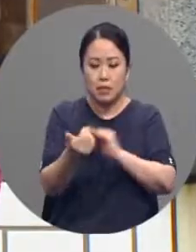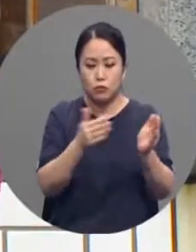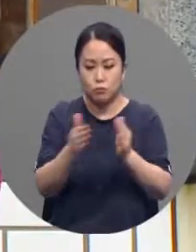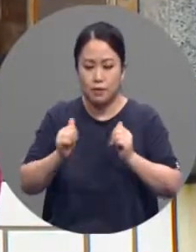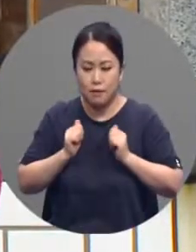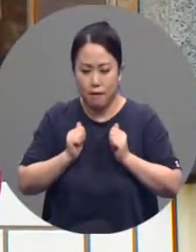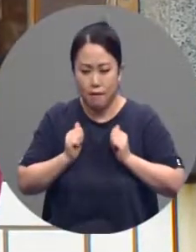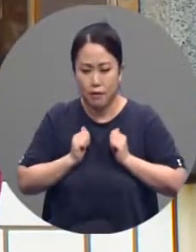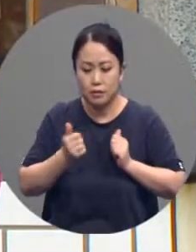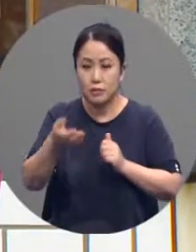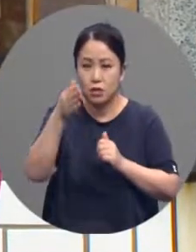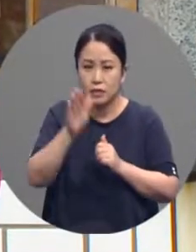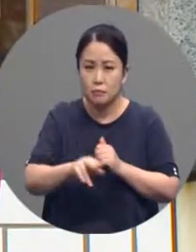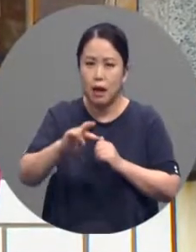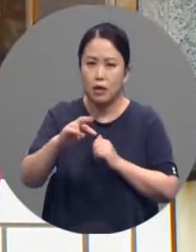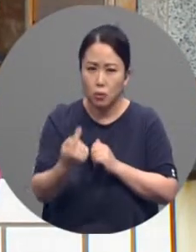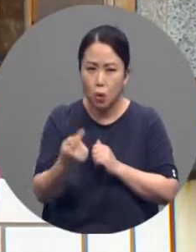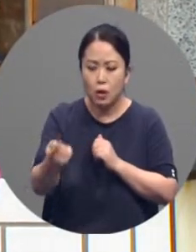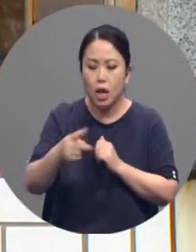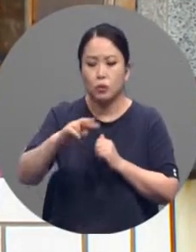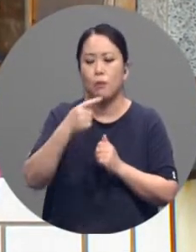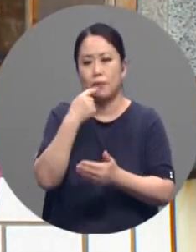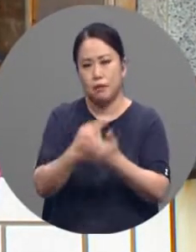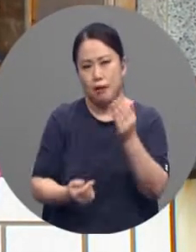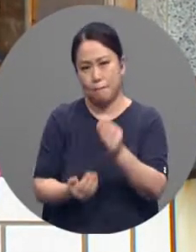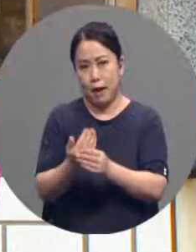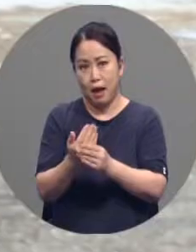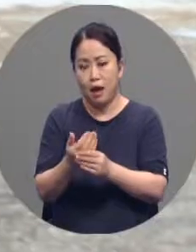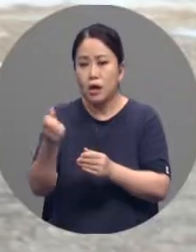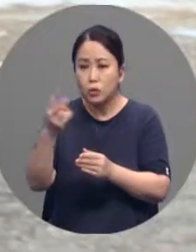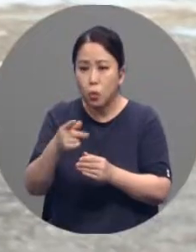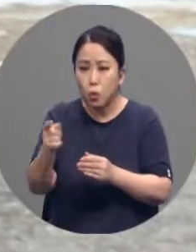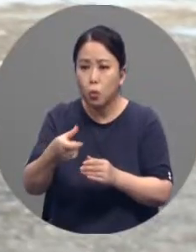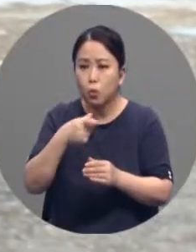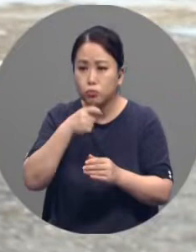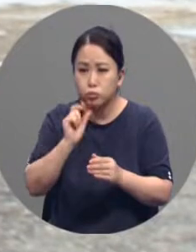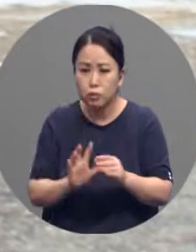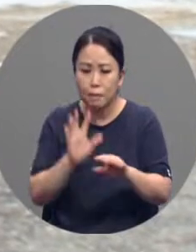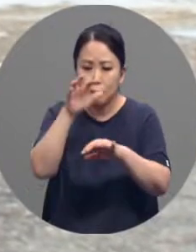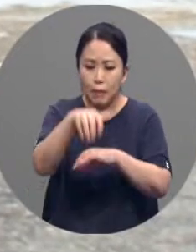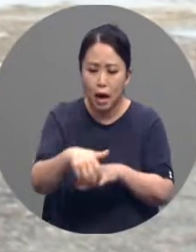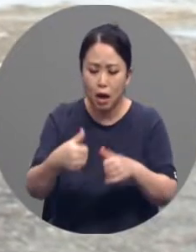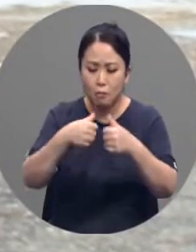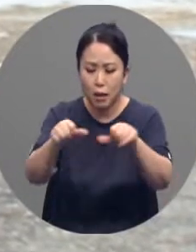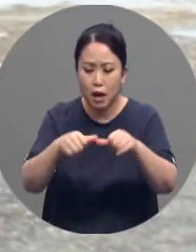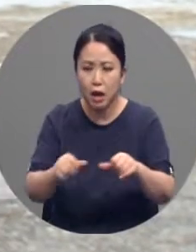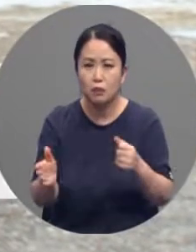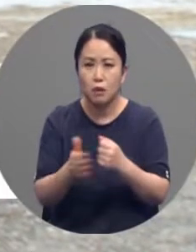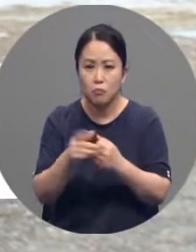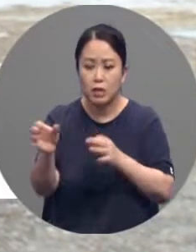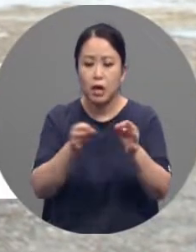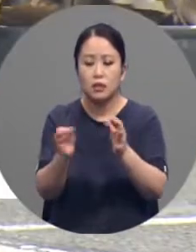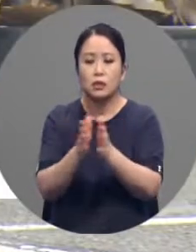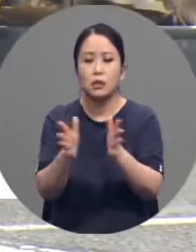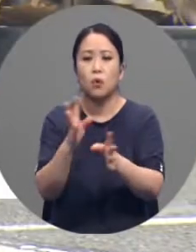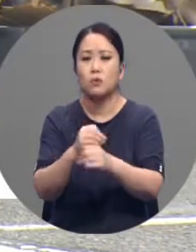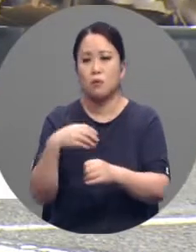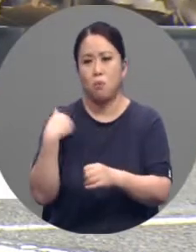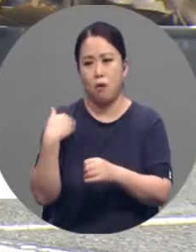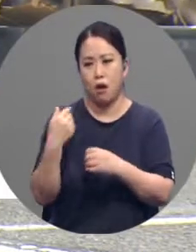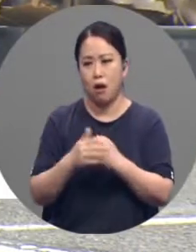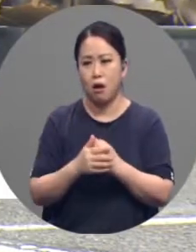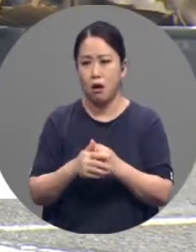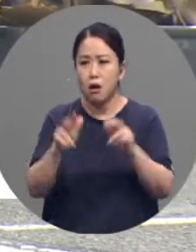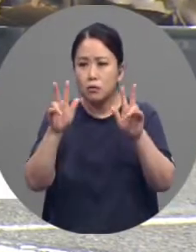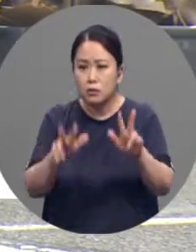잠기고 부서지고 언제 영업을 재개할 수 있을지 예상조차 할 수 없습니다. 지금 어떻게 손들이 못 되고 있어요.